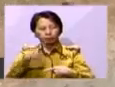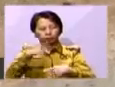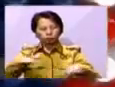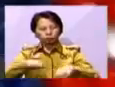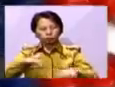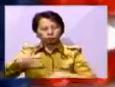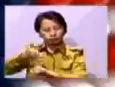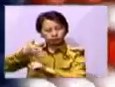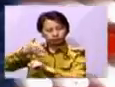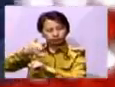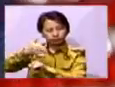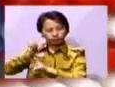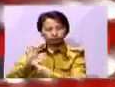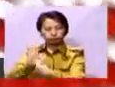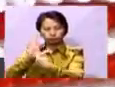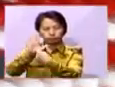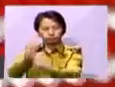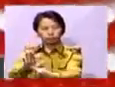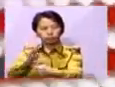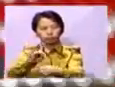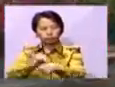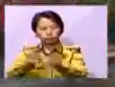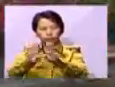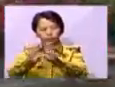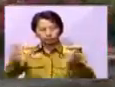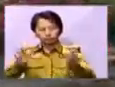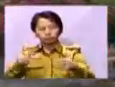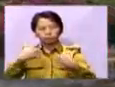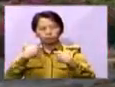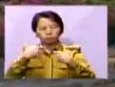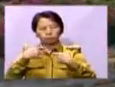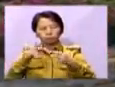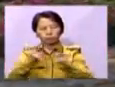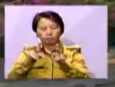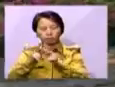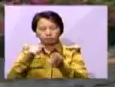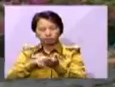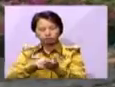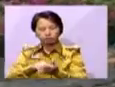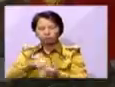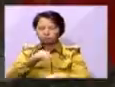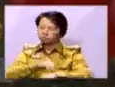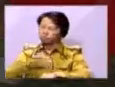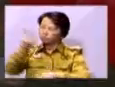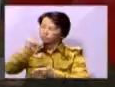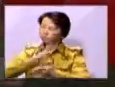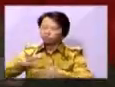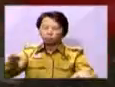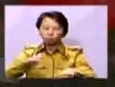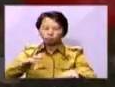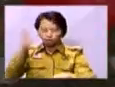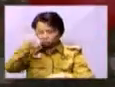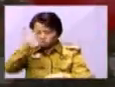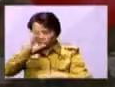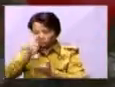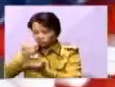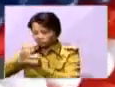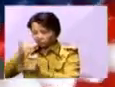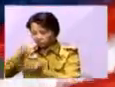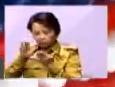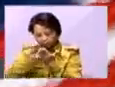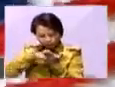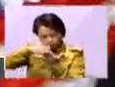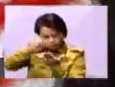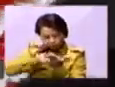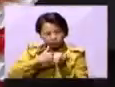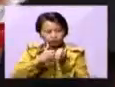jalur gemilang dan dipamerkan di pintu gerbang kampung ini. Masa 2 minggu diambil untuk mencari cawan terbuang dan mengecatnya